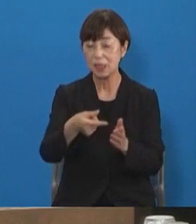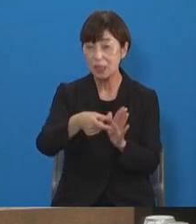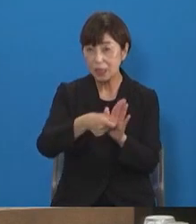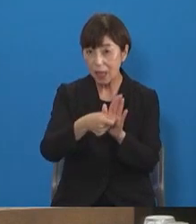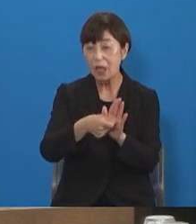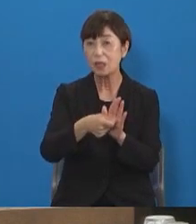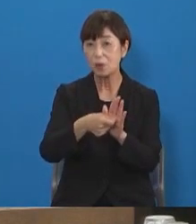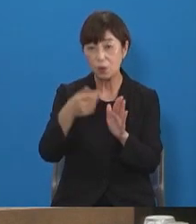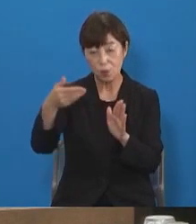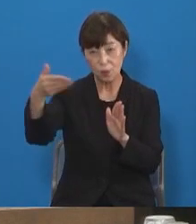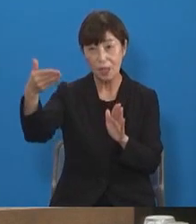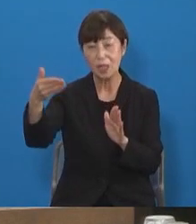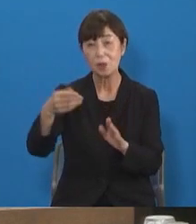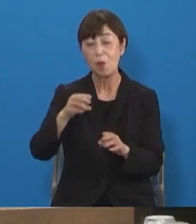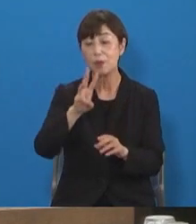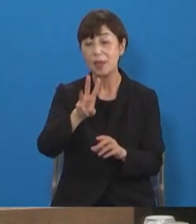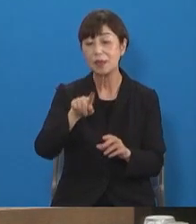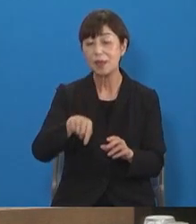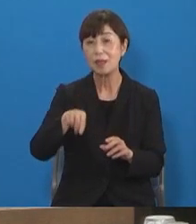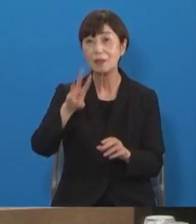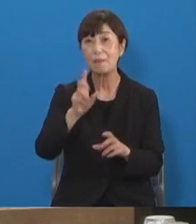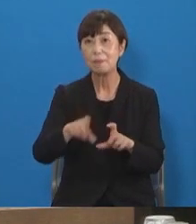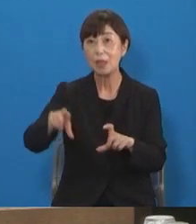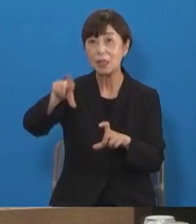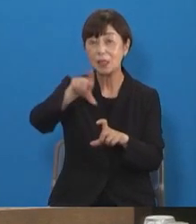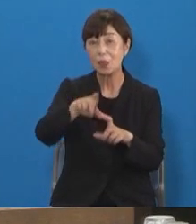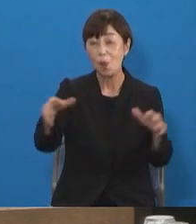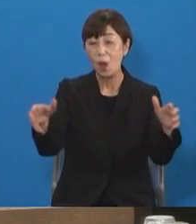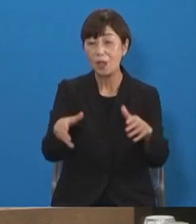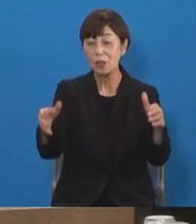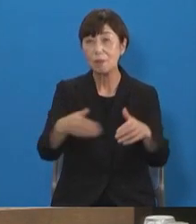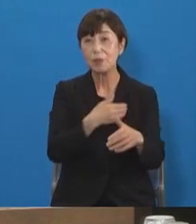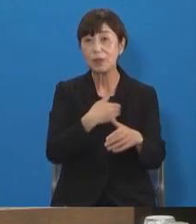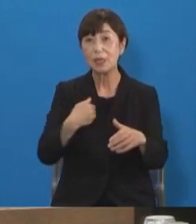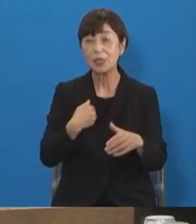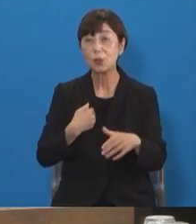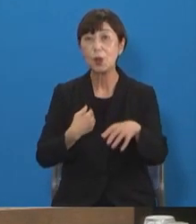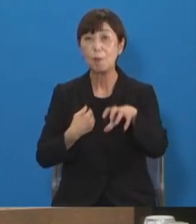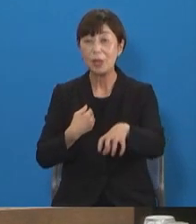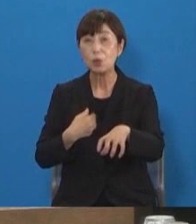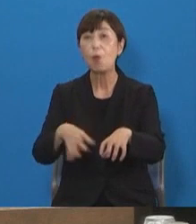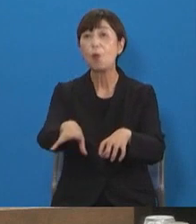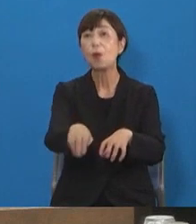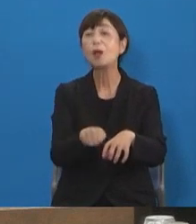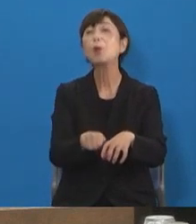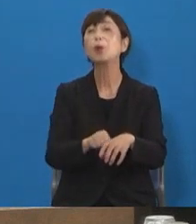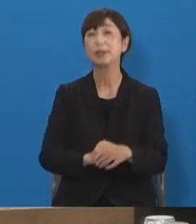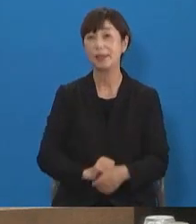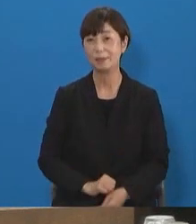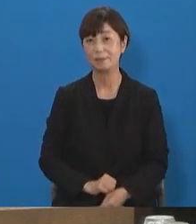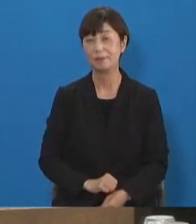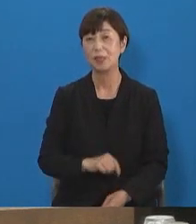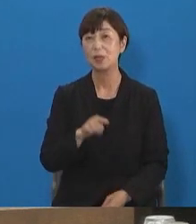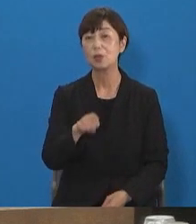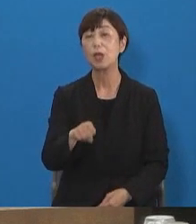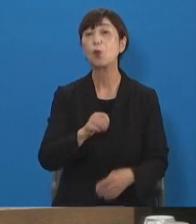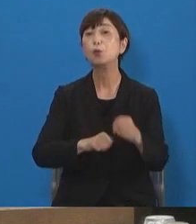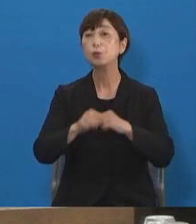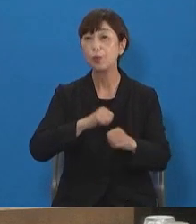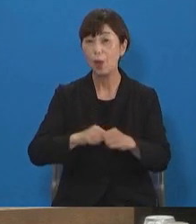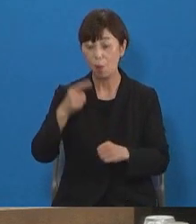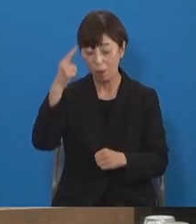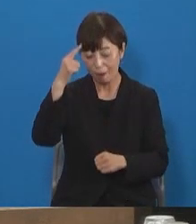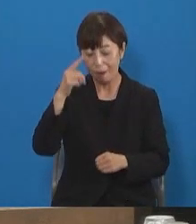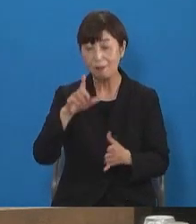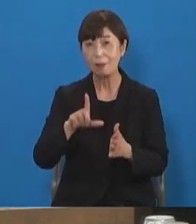約 3.3 倍の方を収容できる避難所を確保されていますが、避難所の運営を考えたと